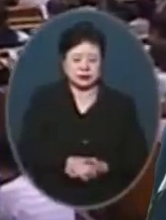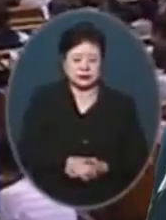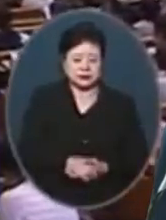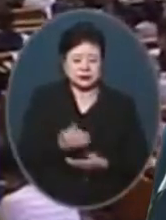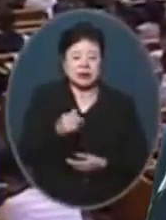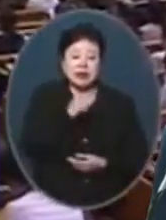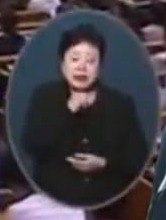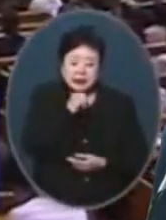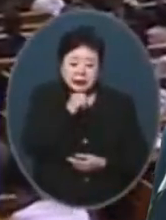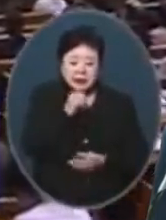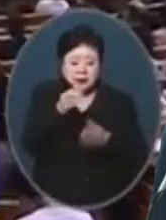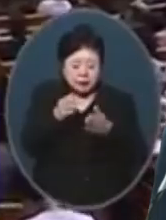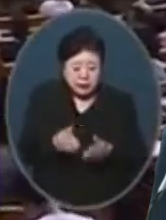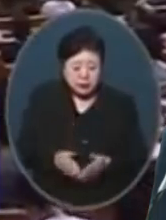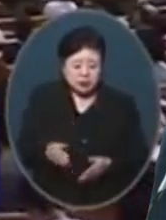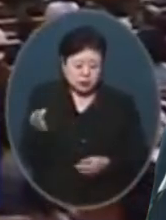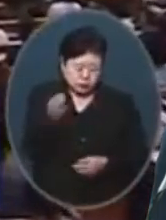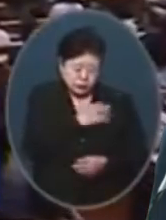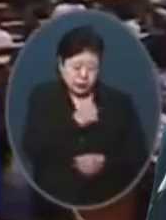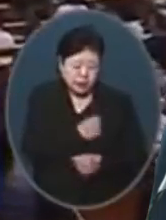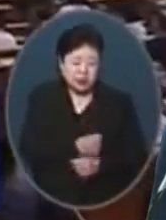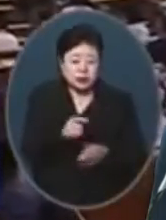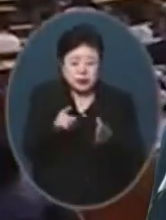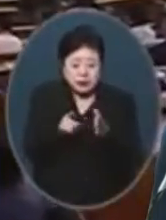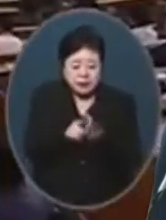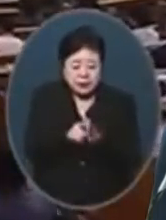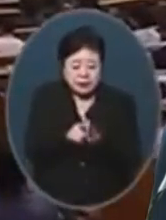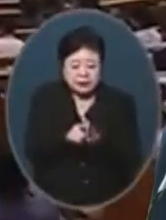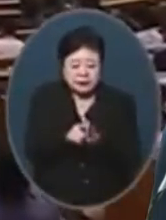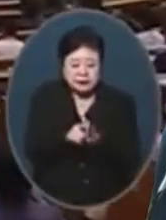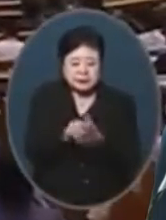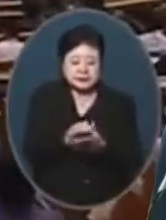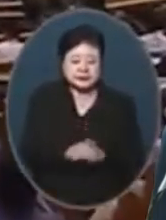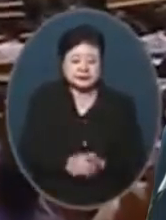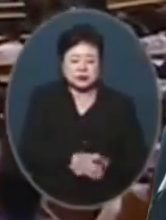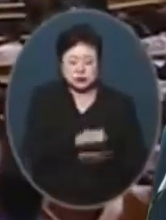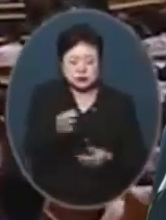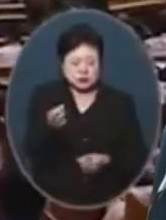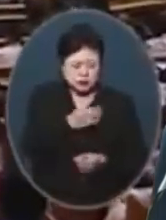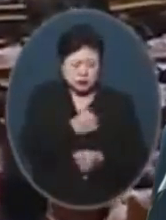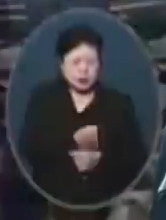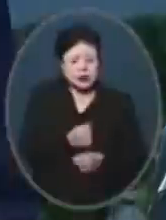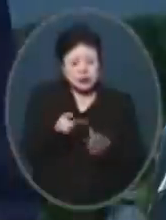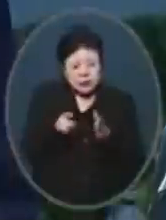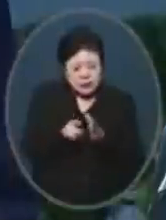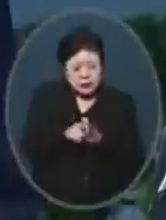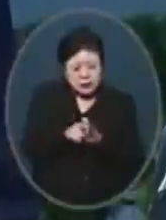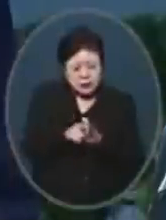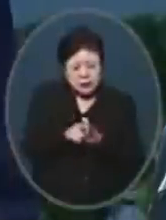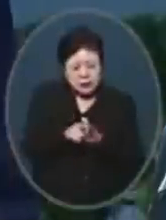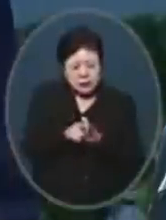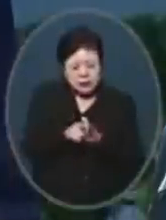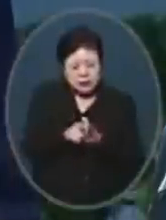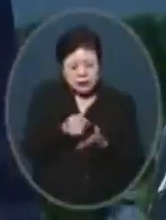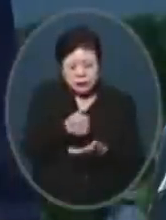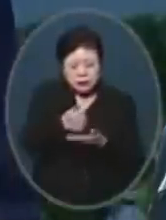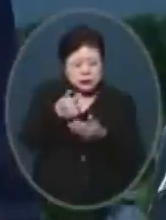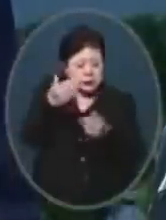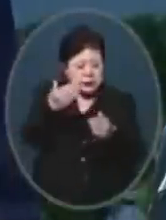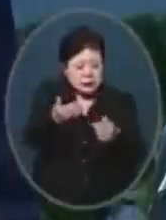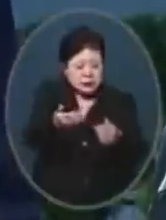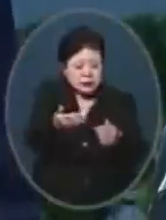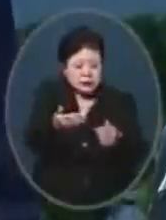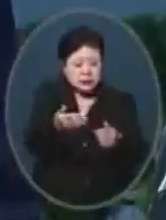그의 가난함으로 말미암아 너희를 부유케 하려 합니다. 우리를 부유케 하기 위해서 주님께서